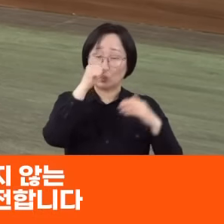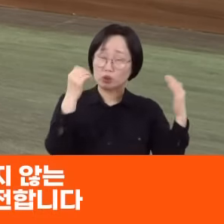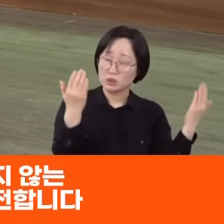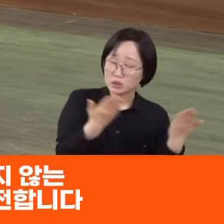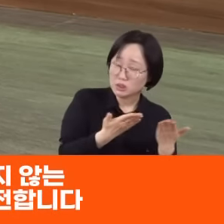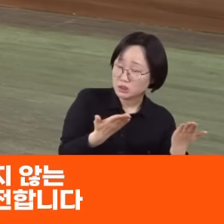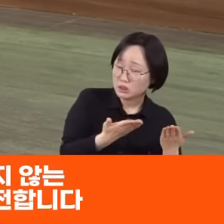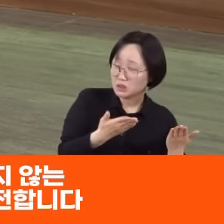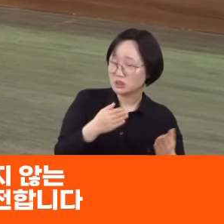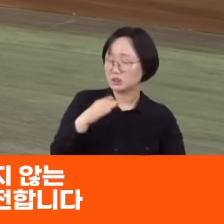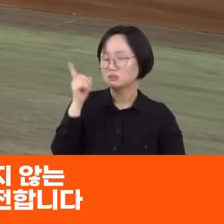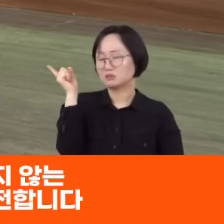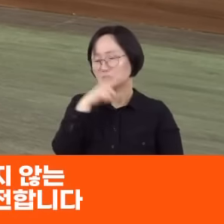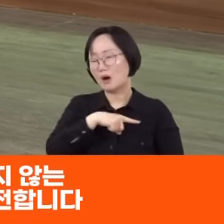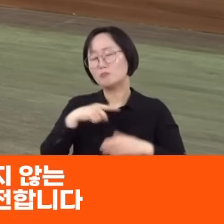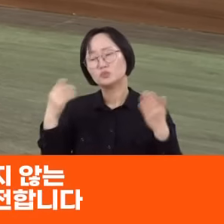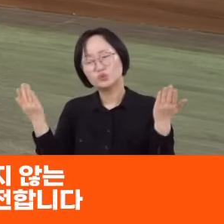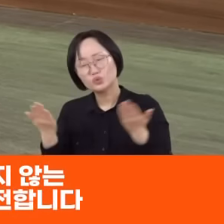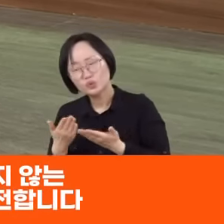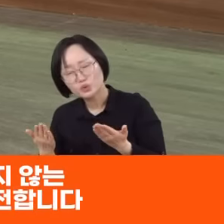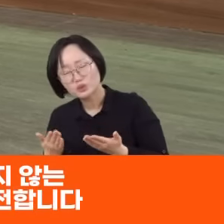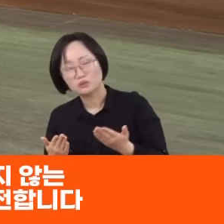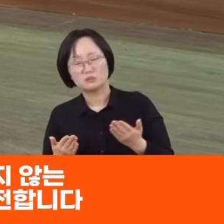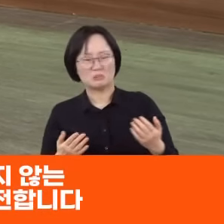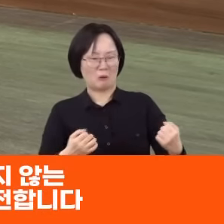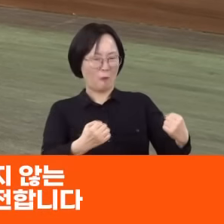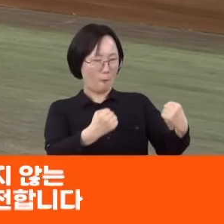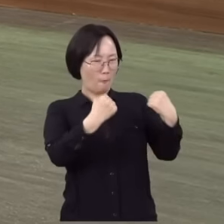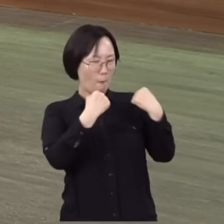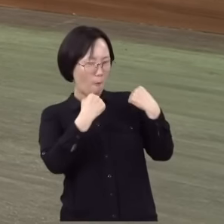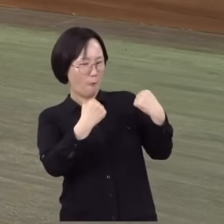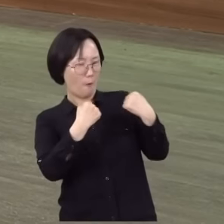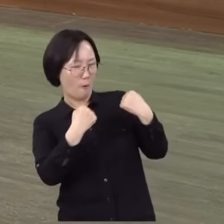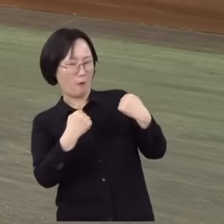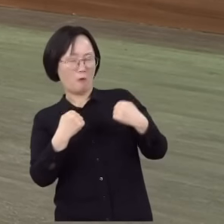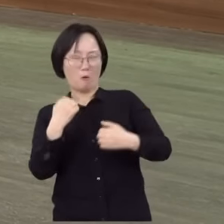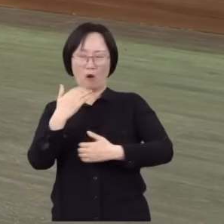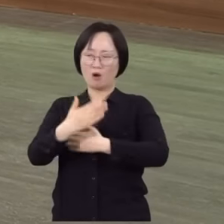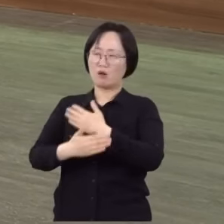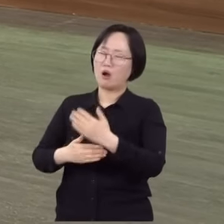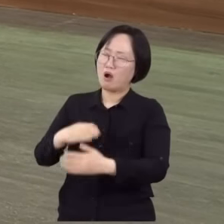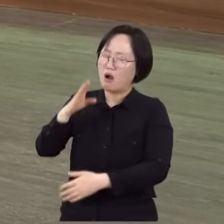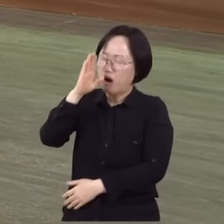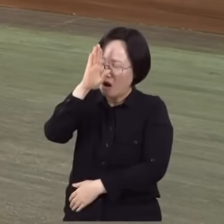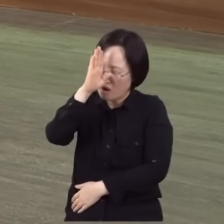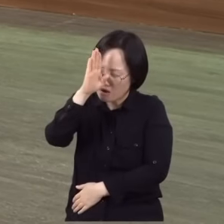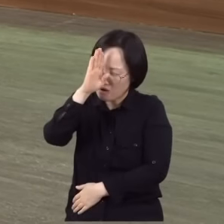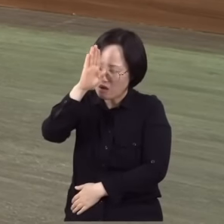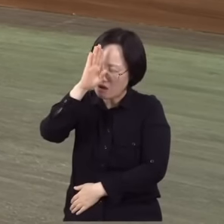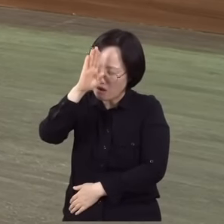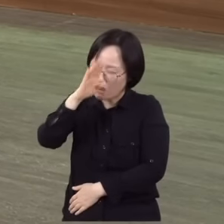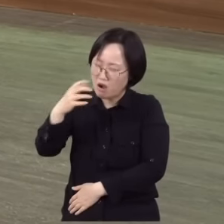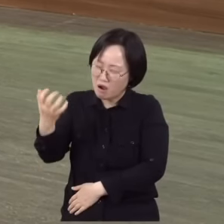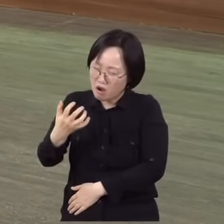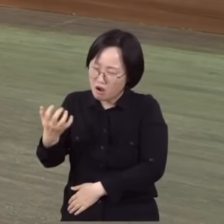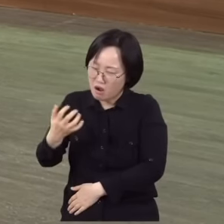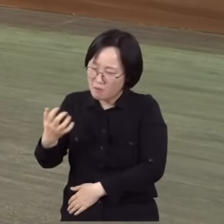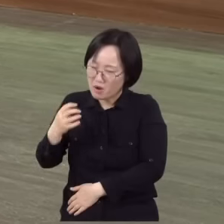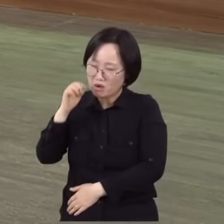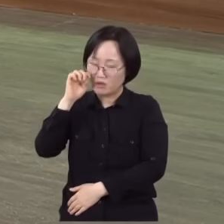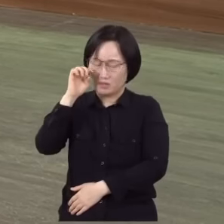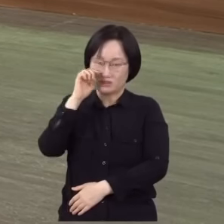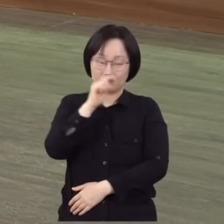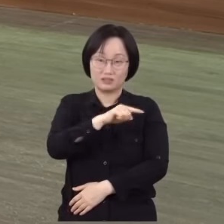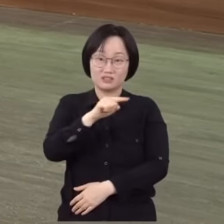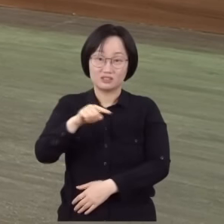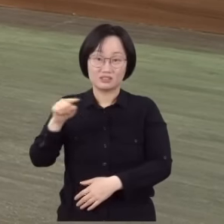일이 생기든 몸이 건강하든 몸의 병이 많고 아프든 그런